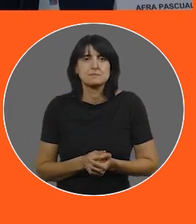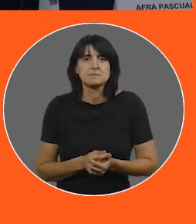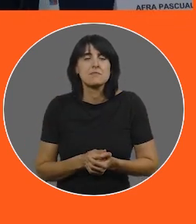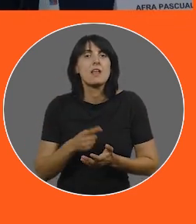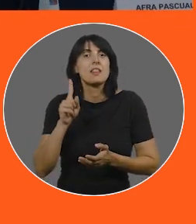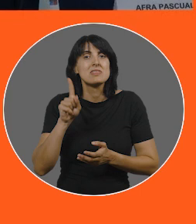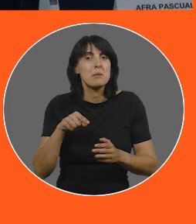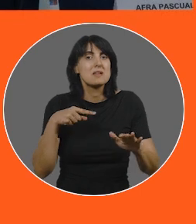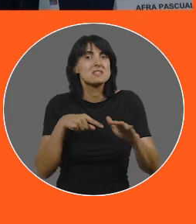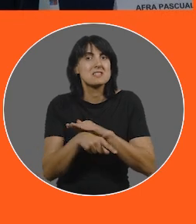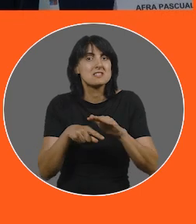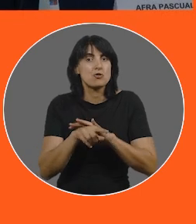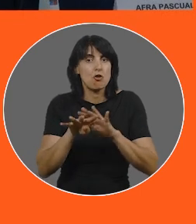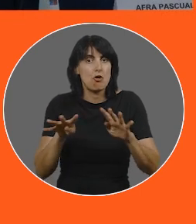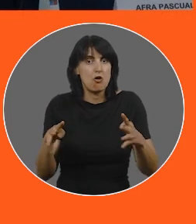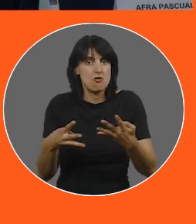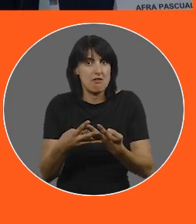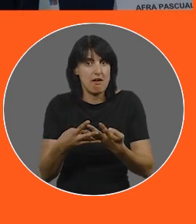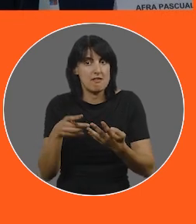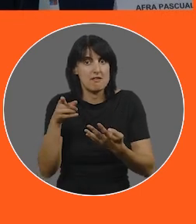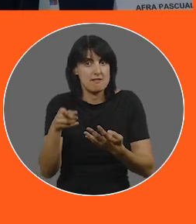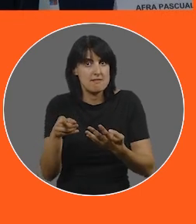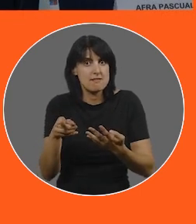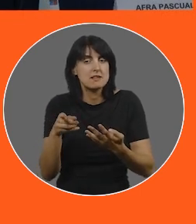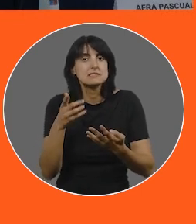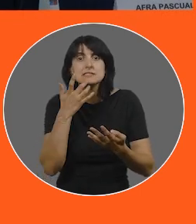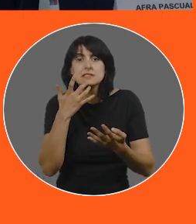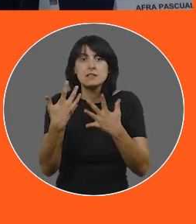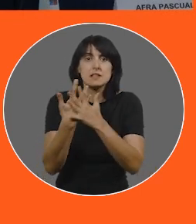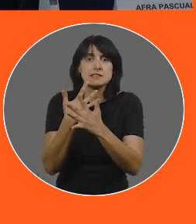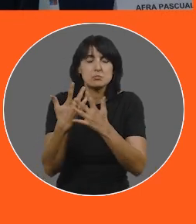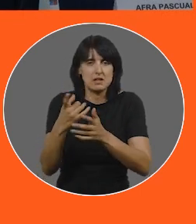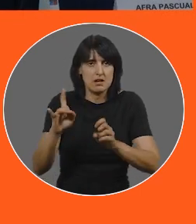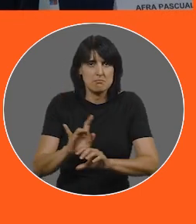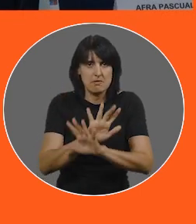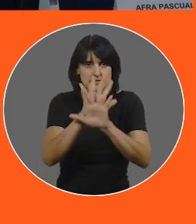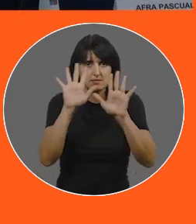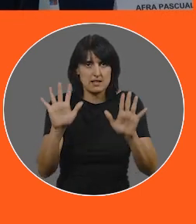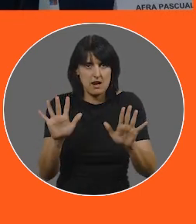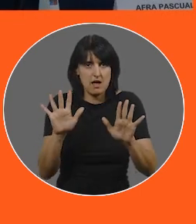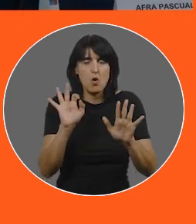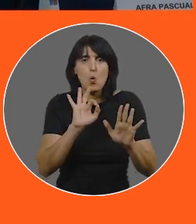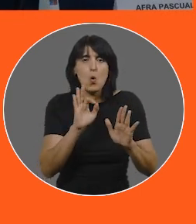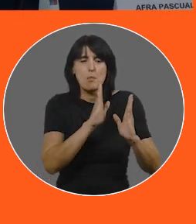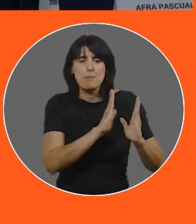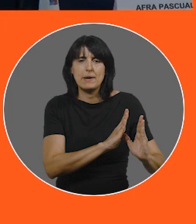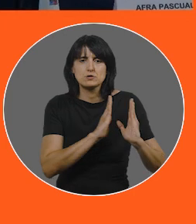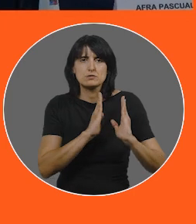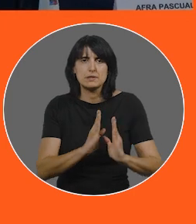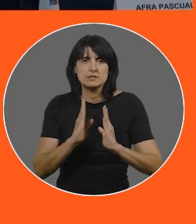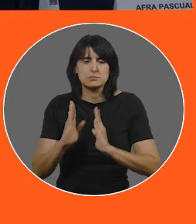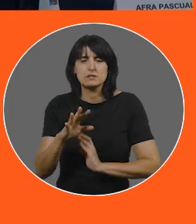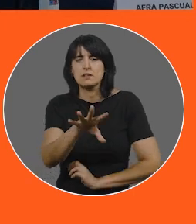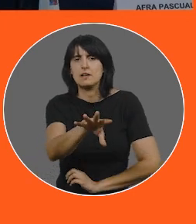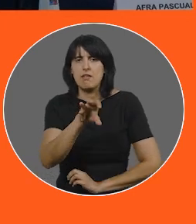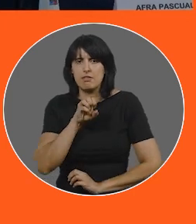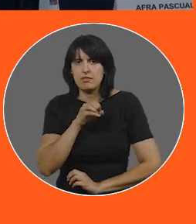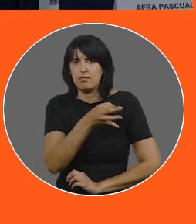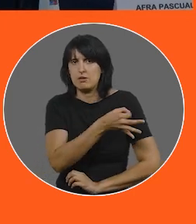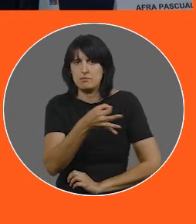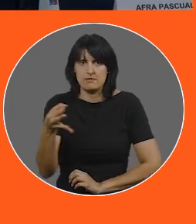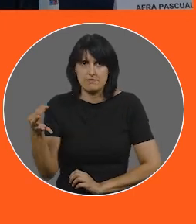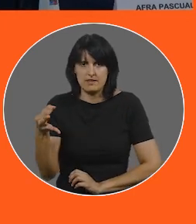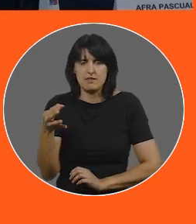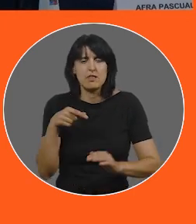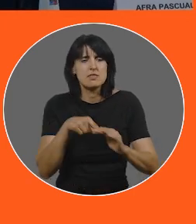Quan he de fer un tràmit online, si aquest tràmit està explicat de forma més planera o dividit en passos per poder entendre de